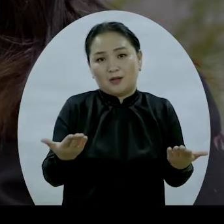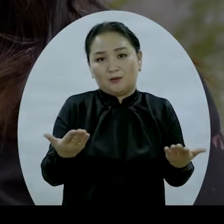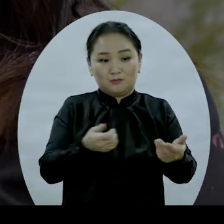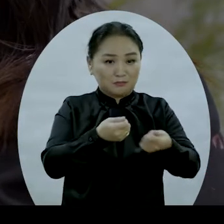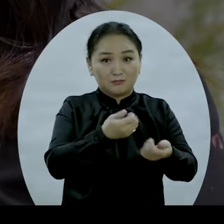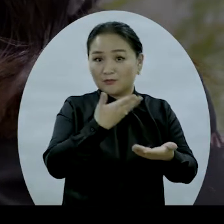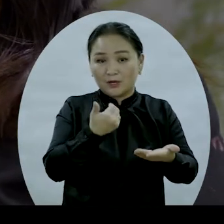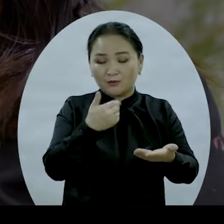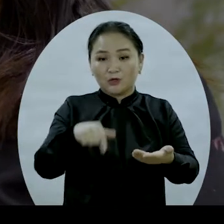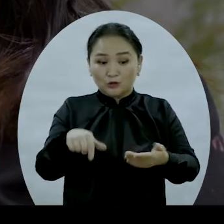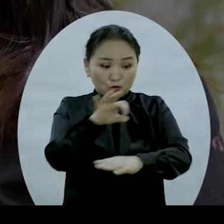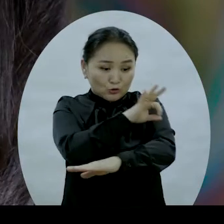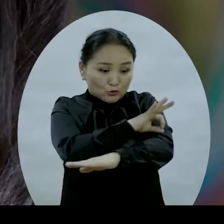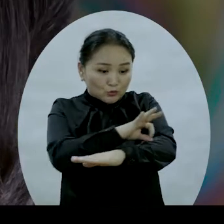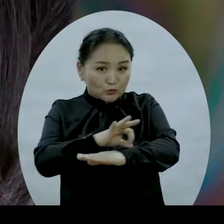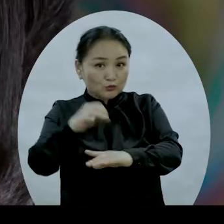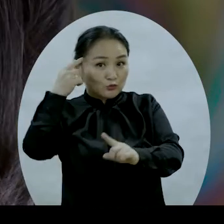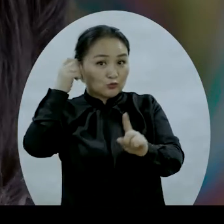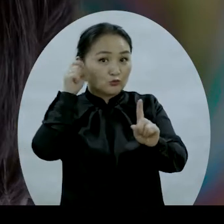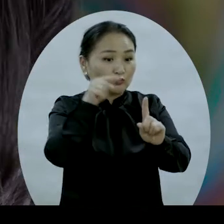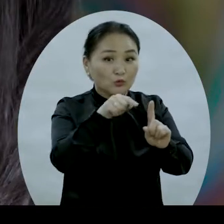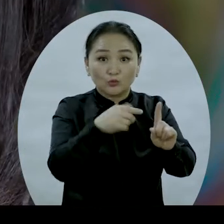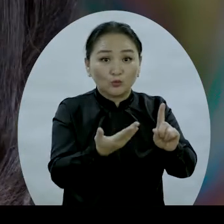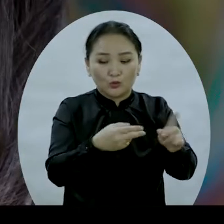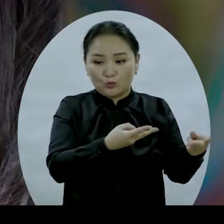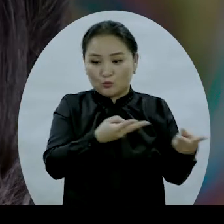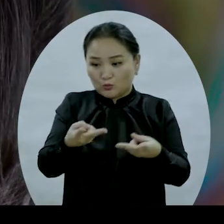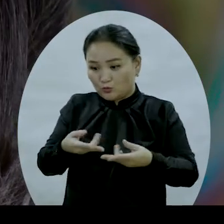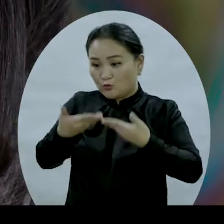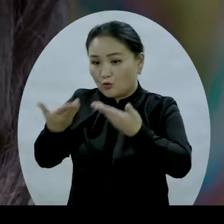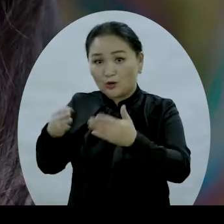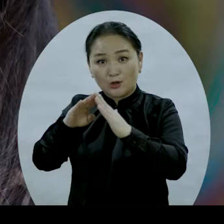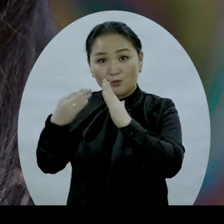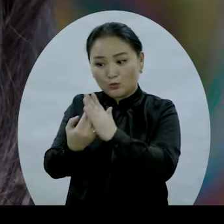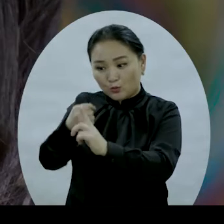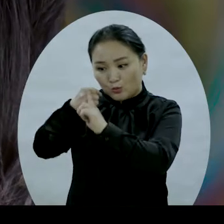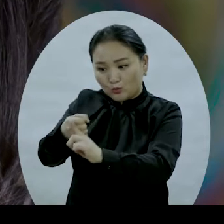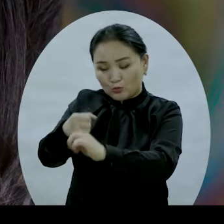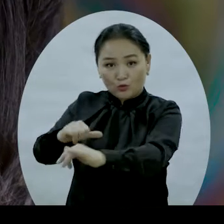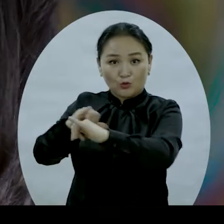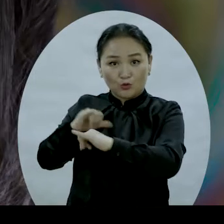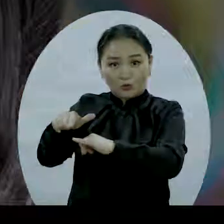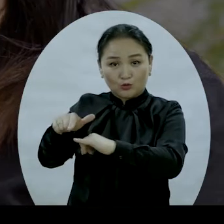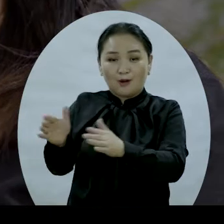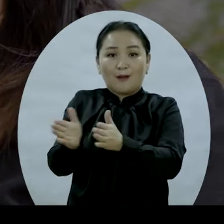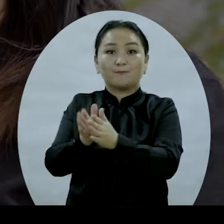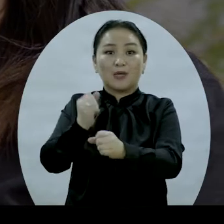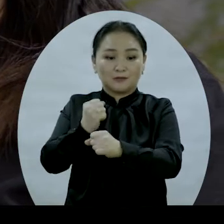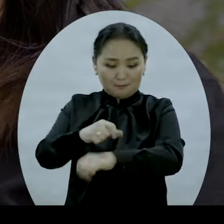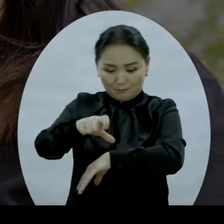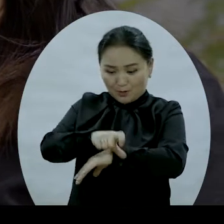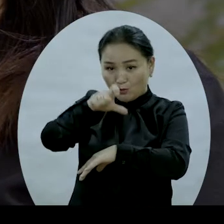За тэгвэл энэ төслийн зорилго үйлчлэгээ үзүүлж байгаа гэр бүлийн хүчирхийл хорогч даван тулагчтай ажиллаж байгаа